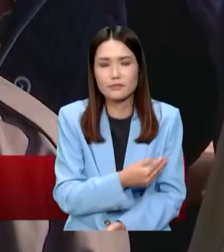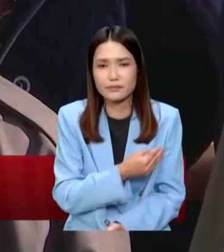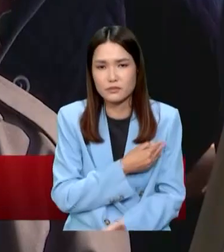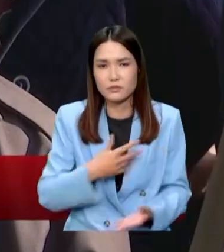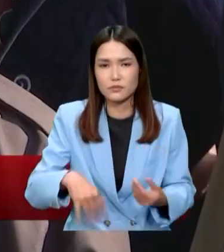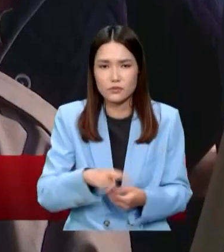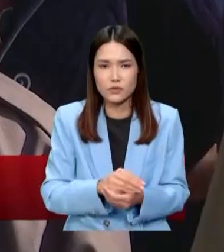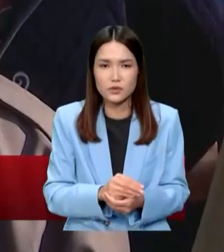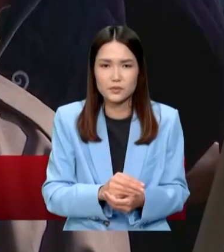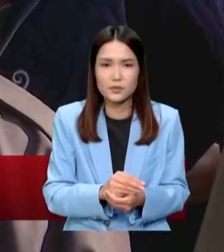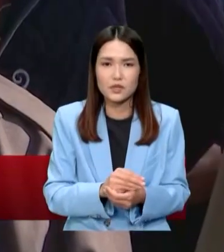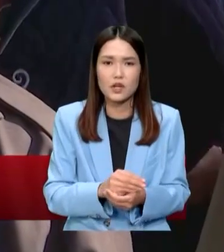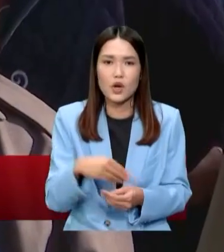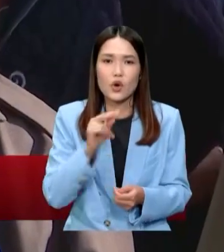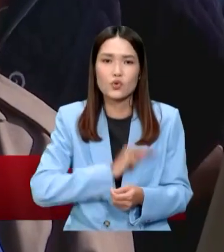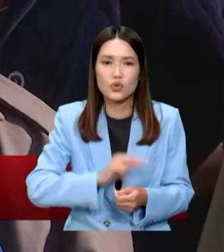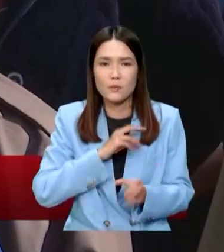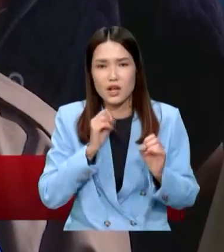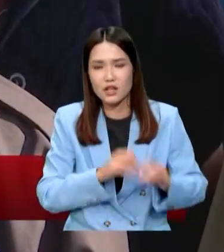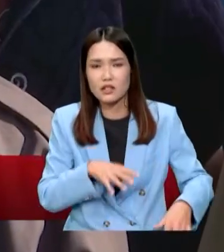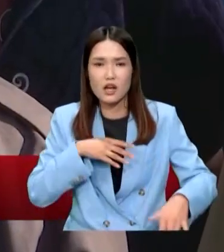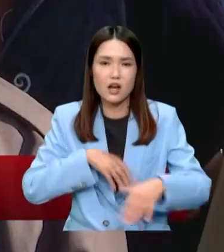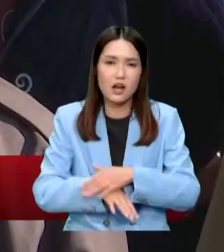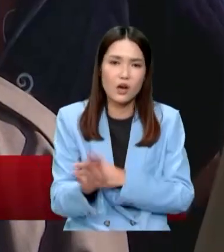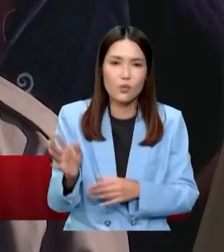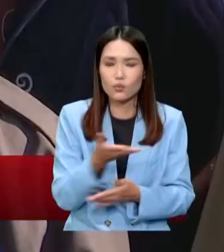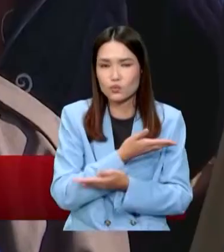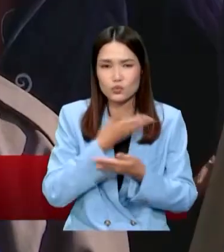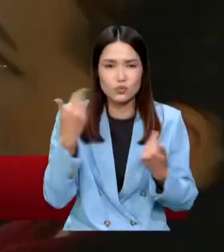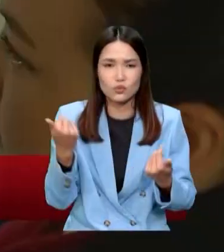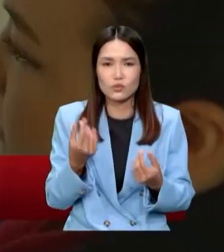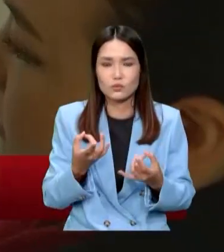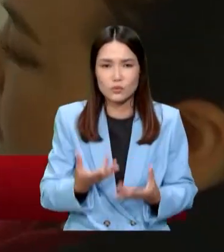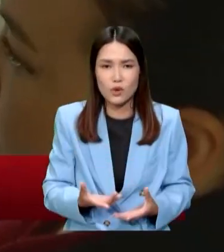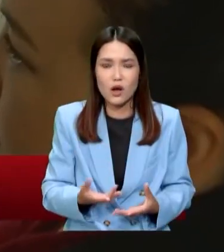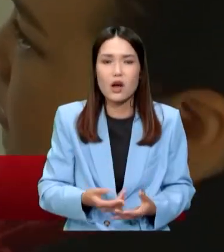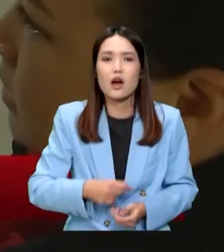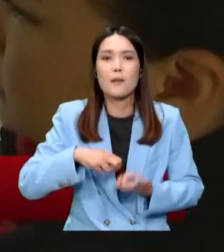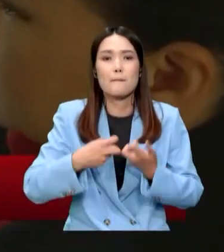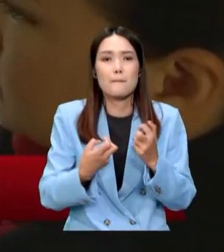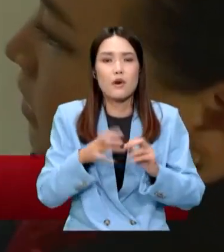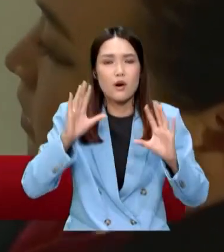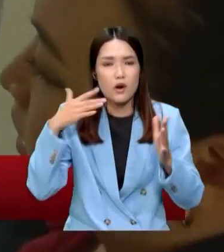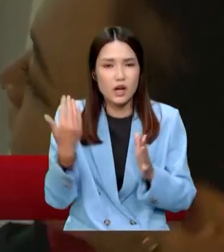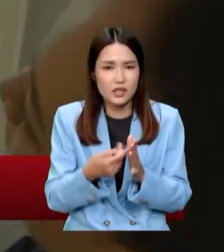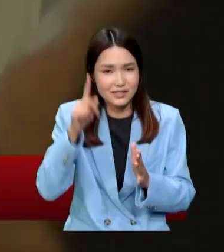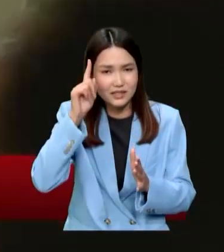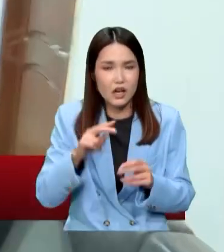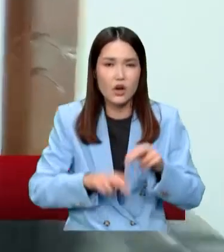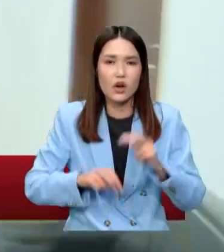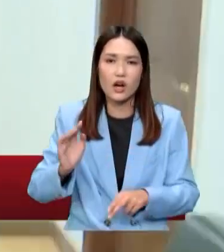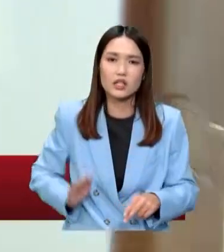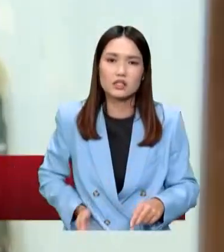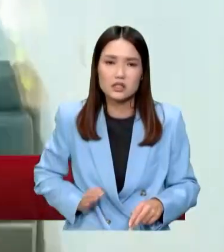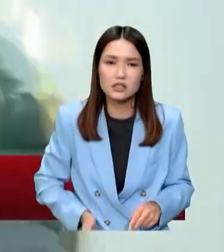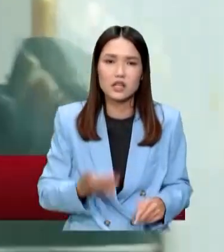бар. Жұмысын тастап кетіп отырғанымыз жоқ. Мәселенің мән-жайын білмек болып, құрылыс компаниясының су